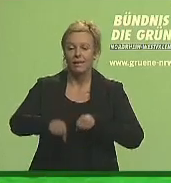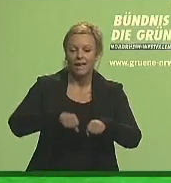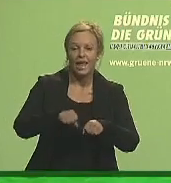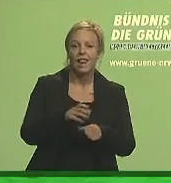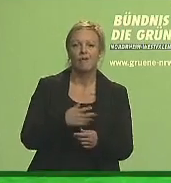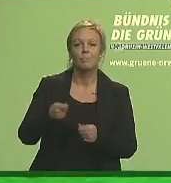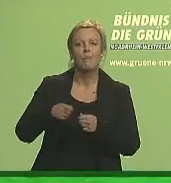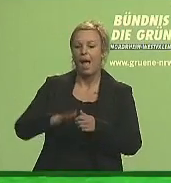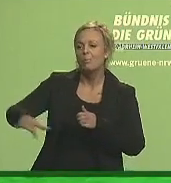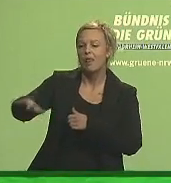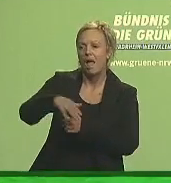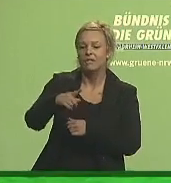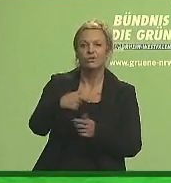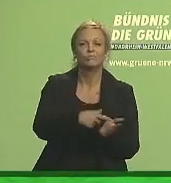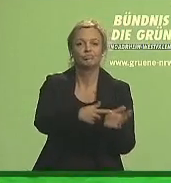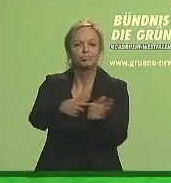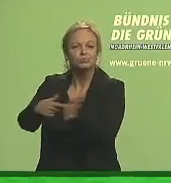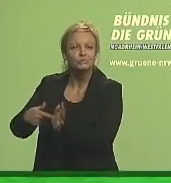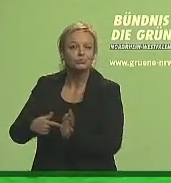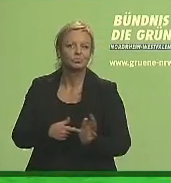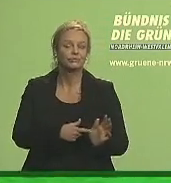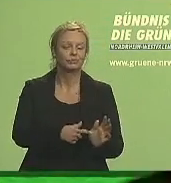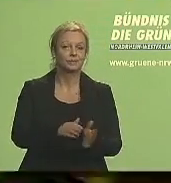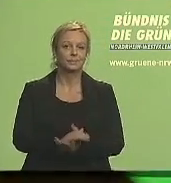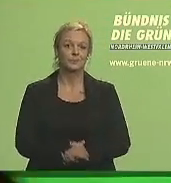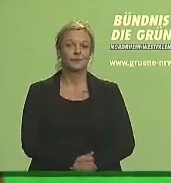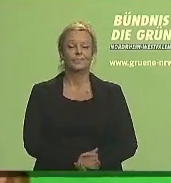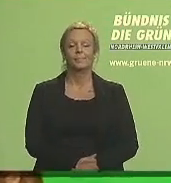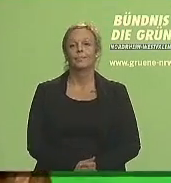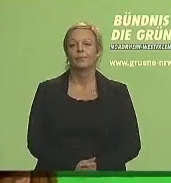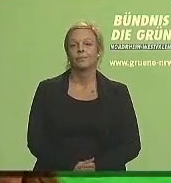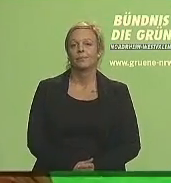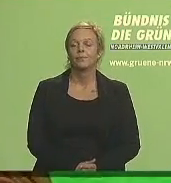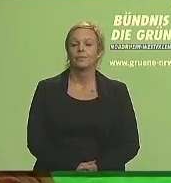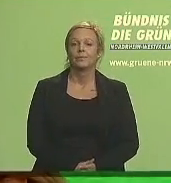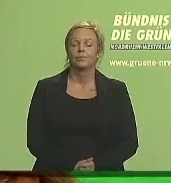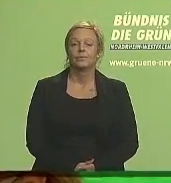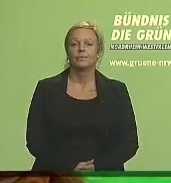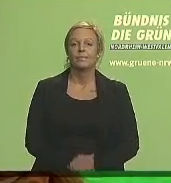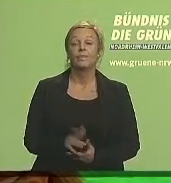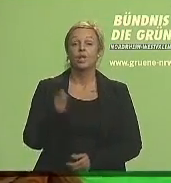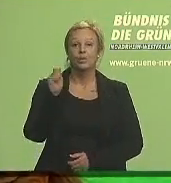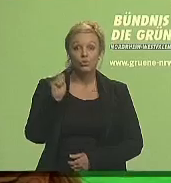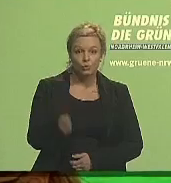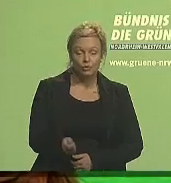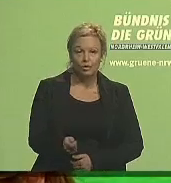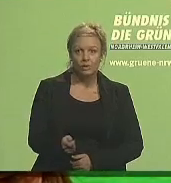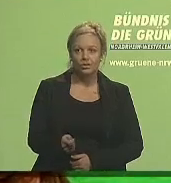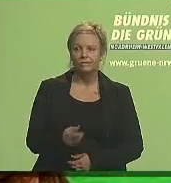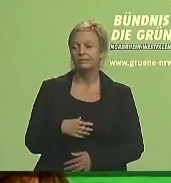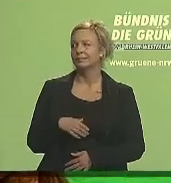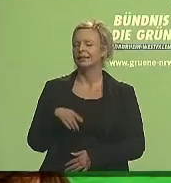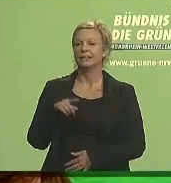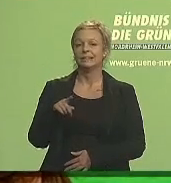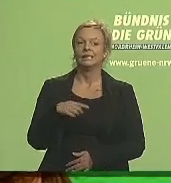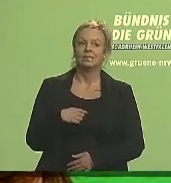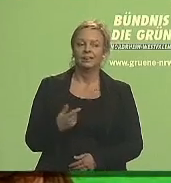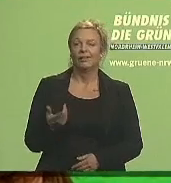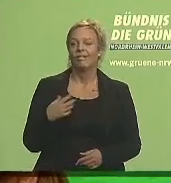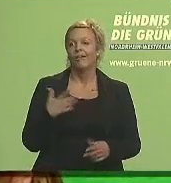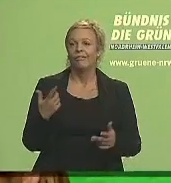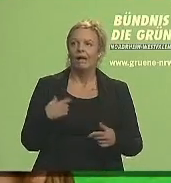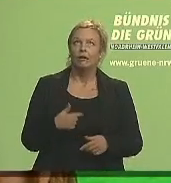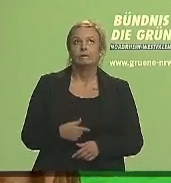mit lokalen Anbietern dem Angebot näher zu bringen. So, aus dem KV Düsseldorf, das hört sich jetzt vielleicht ein bisschen trocken an, weil es eher